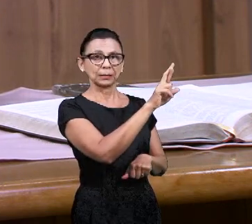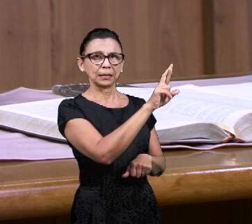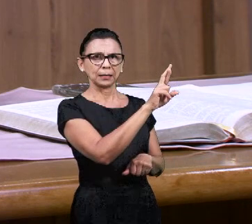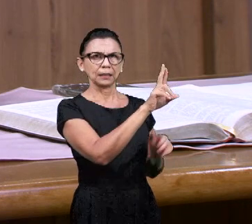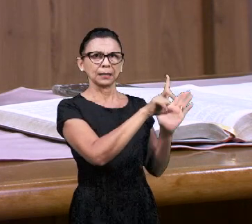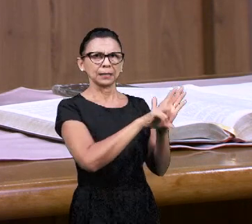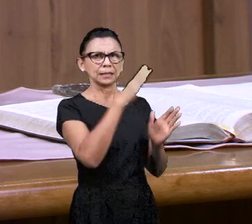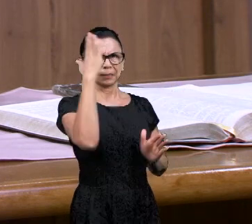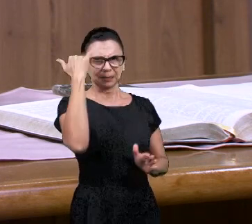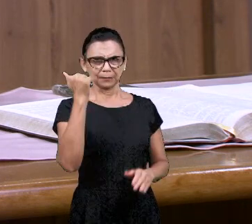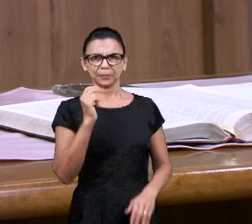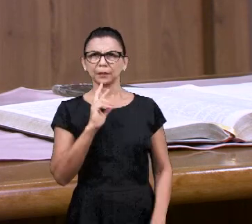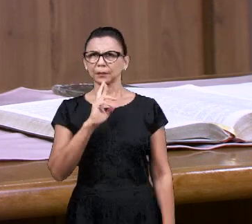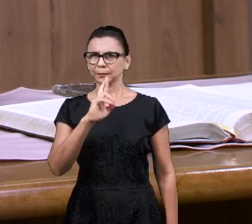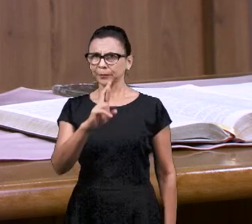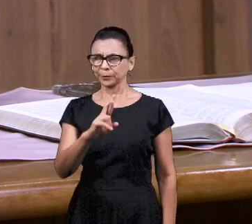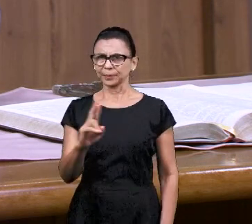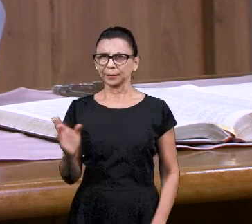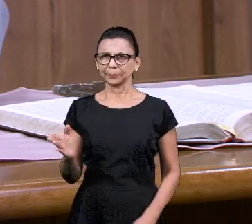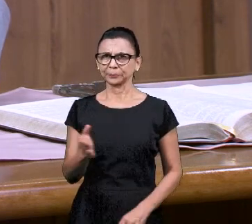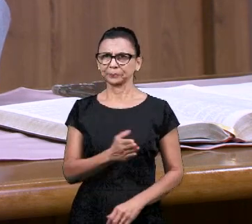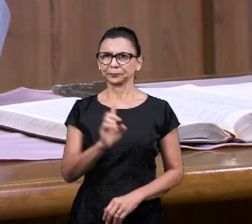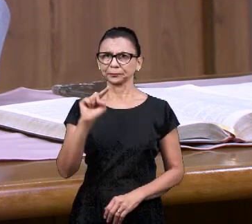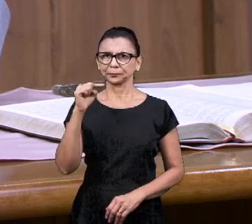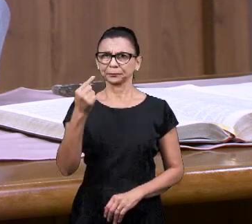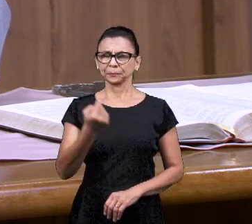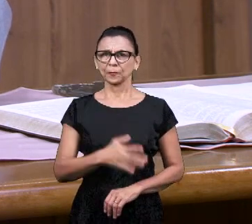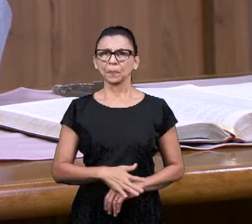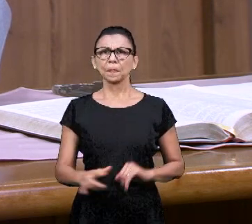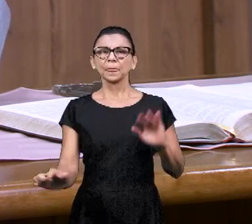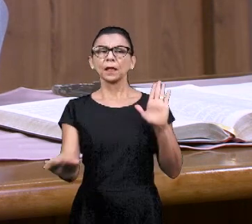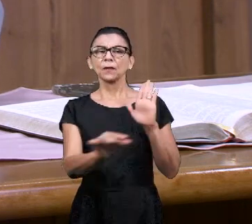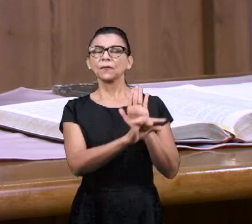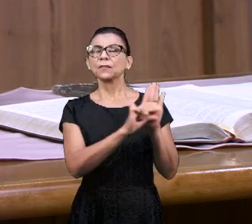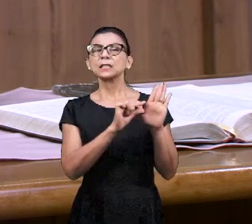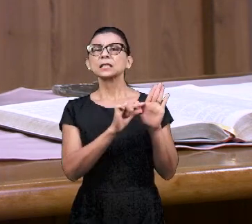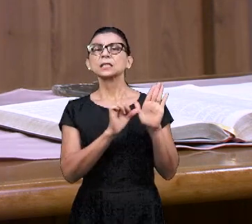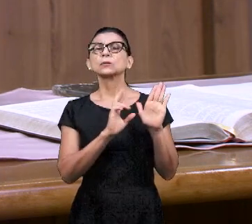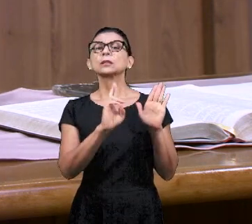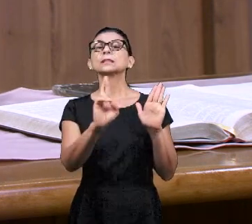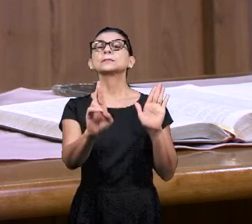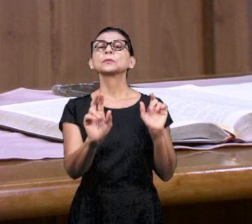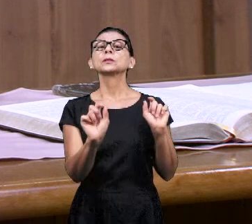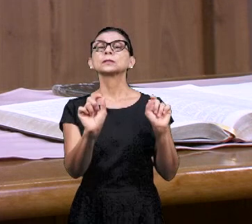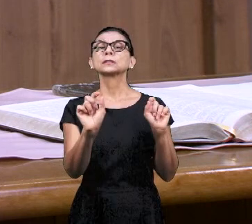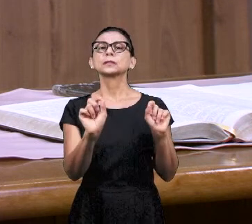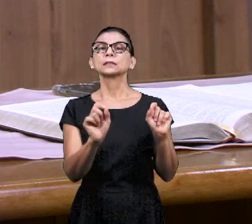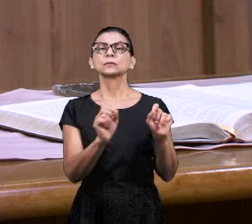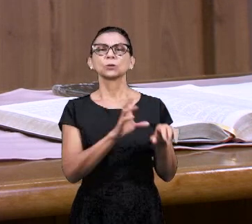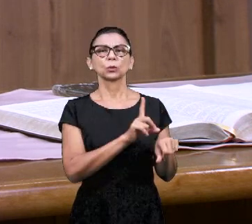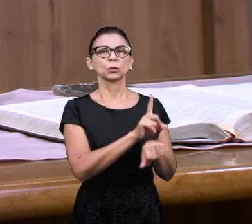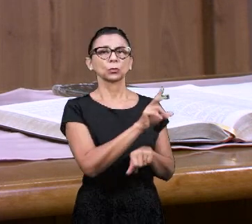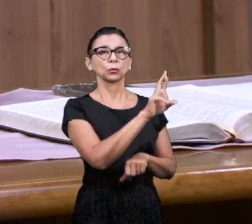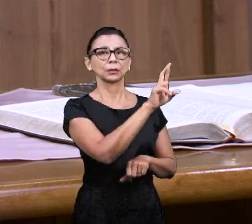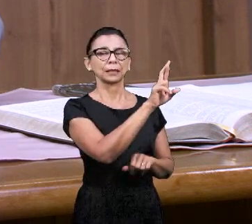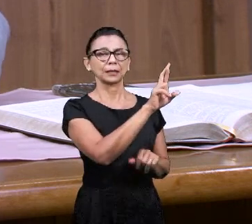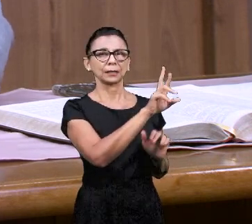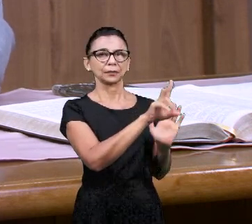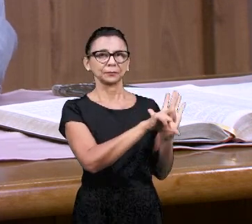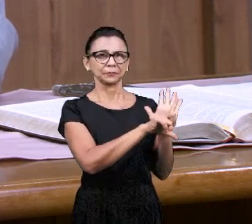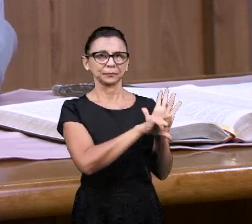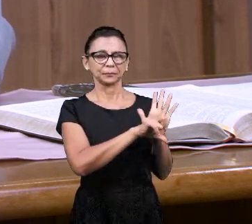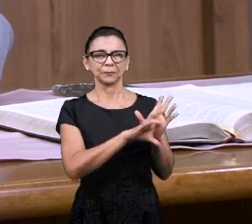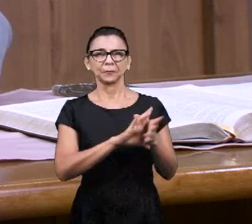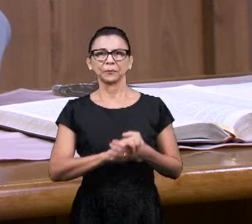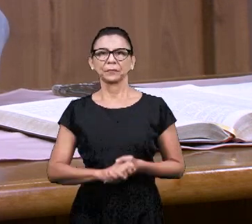réponse. C'est la première. Après, en quel verset se trouve la réponse? La réponse du docteur de la loi. Maintenant,